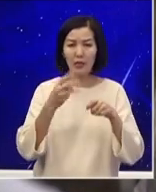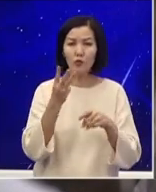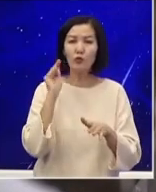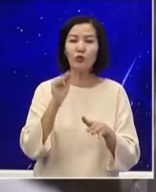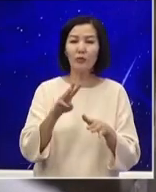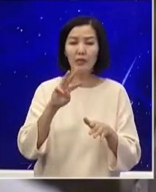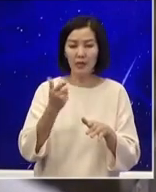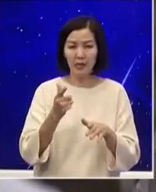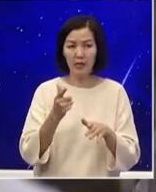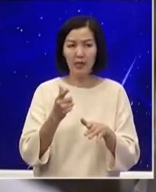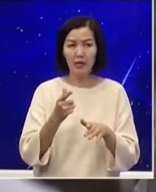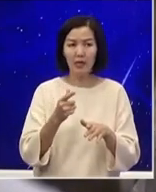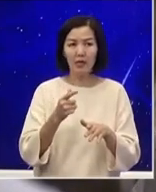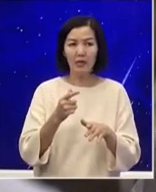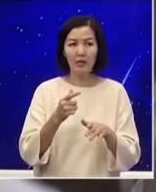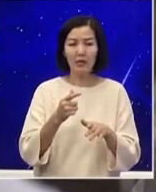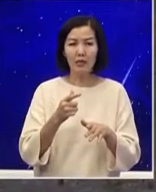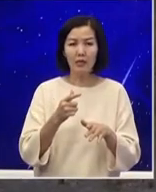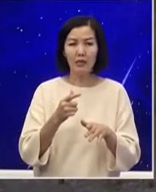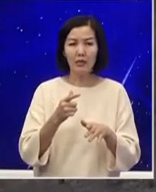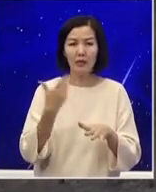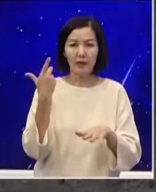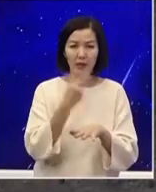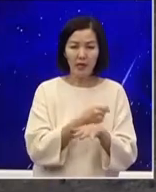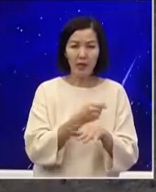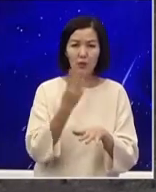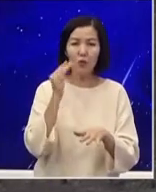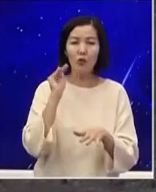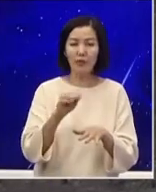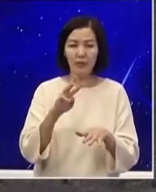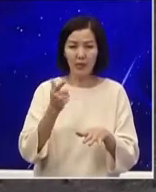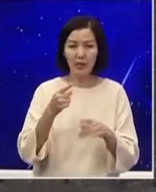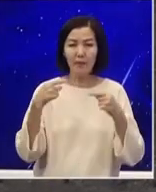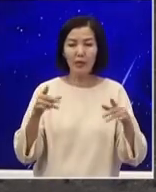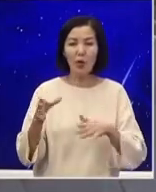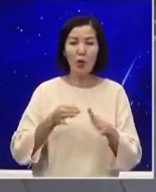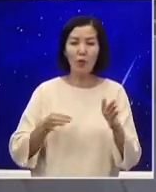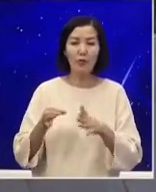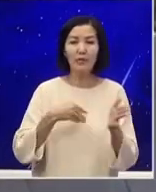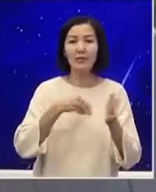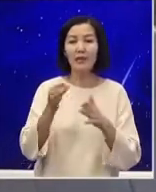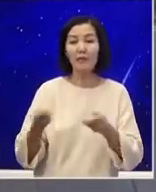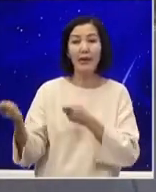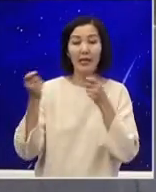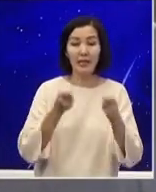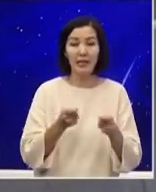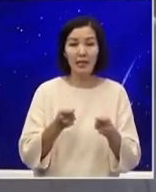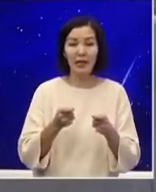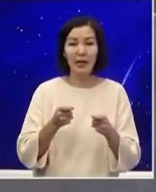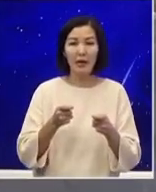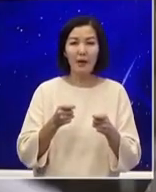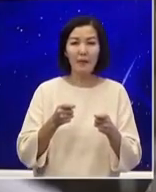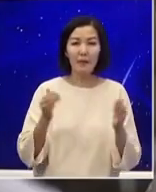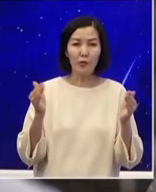теңге, селекциялық жұмыстарға 4 мың теңге, мысалға басқа облыстардан сатып алынып келген ұсақ